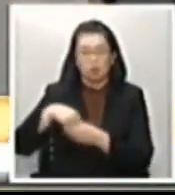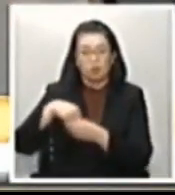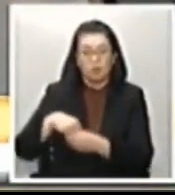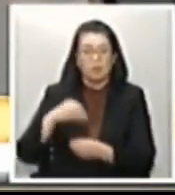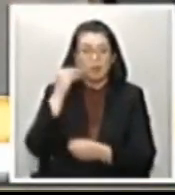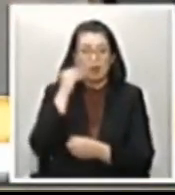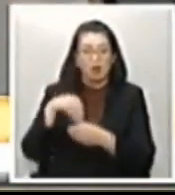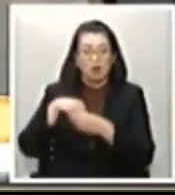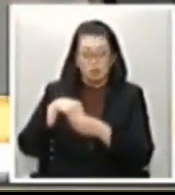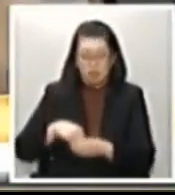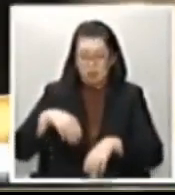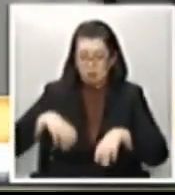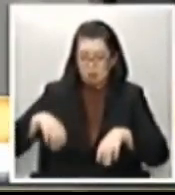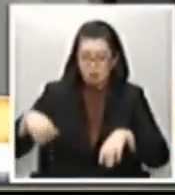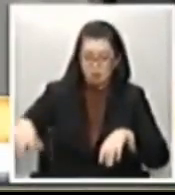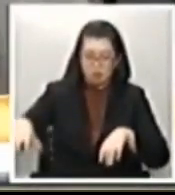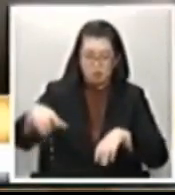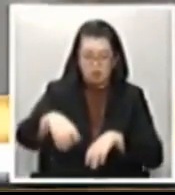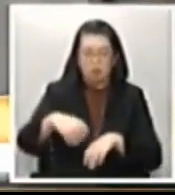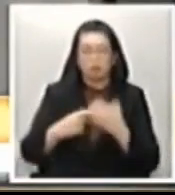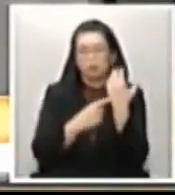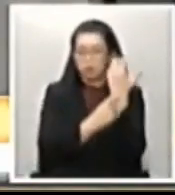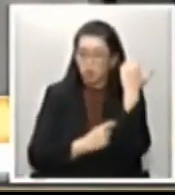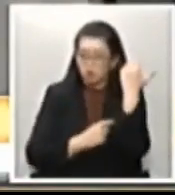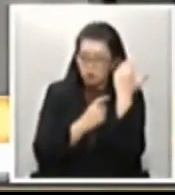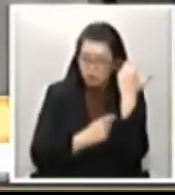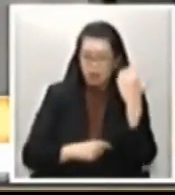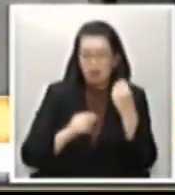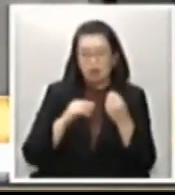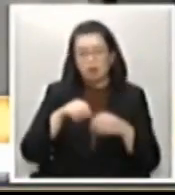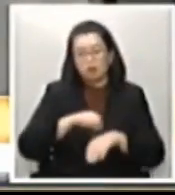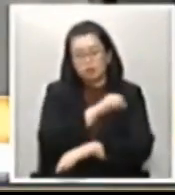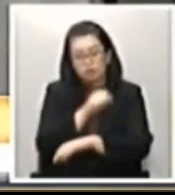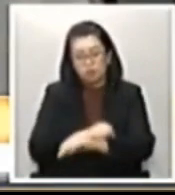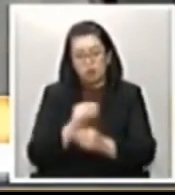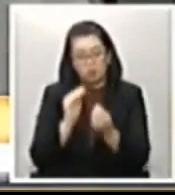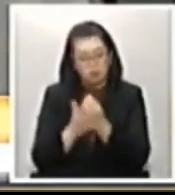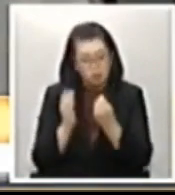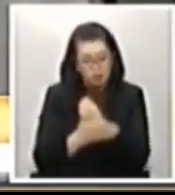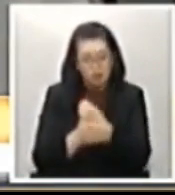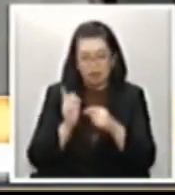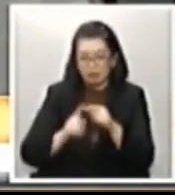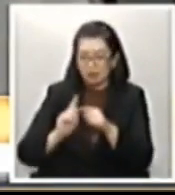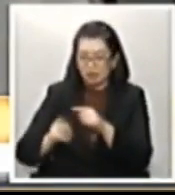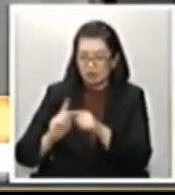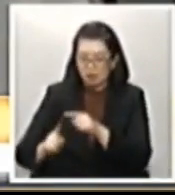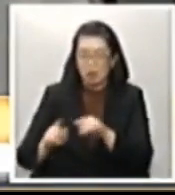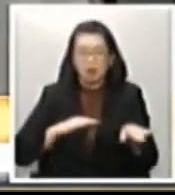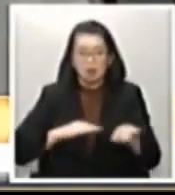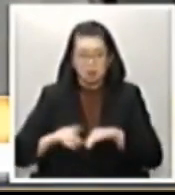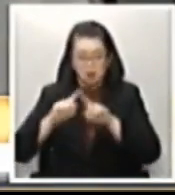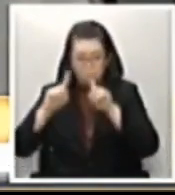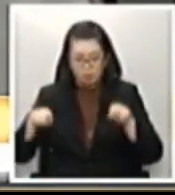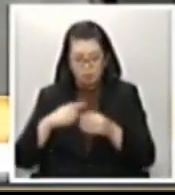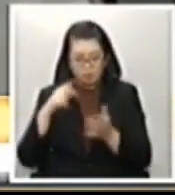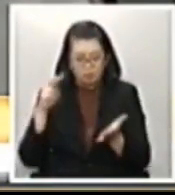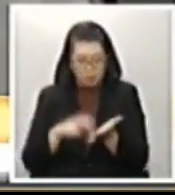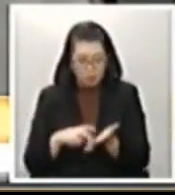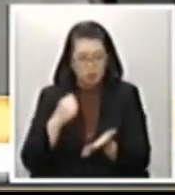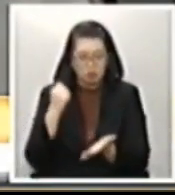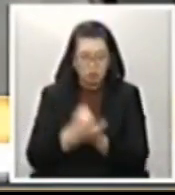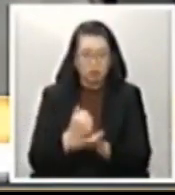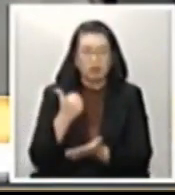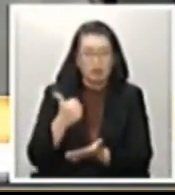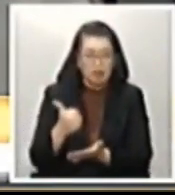านอยู่เต็มไปหมดแล้วนะครับเป็นสวนยางสวนปาล์มสวนผลไม้และพร้อมที่จะออกเอกสารสิทธิ์ได้แต่ไม่ทราบเป็นเพราะเหตุ